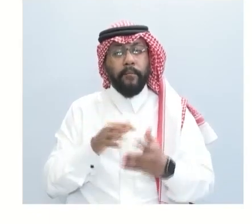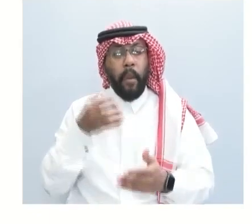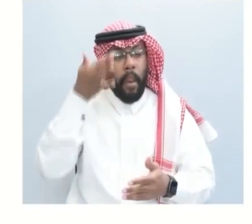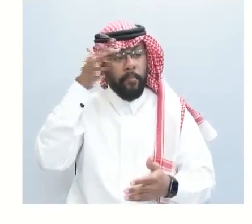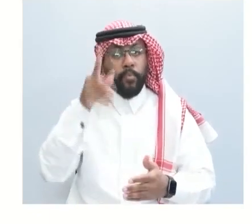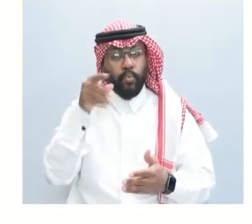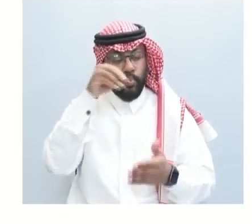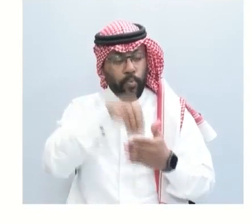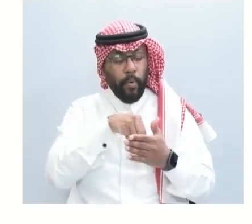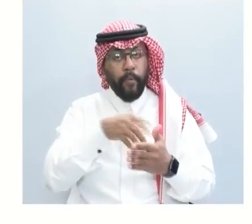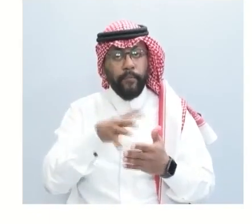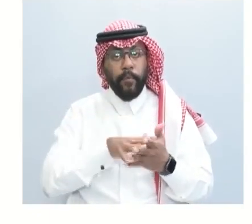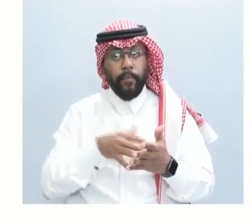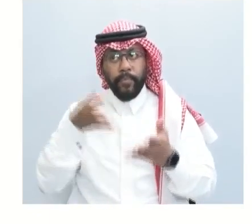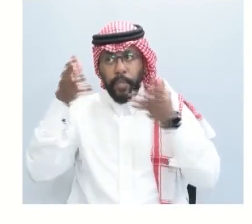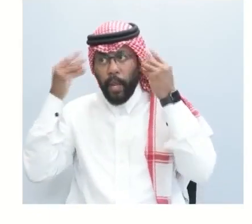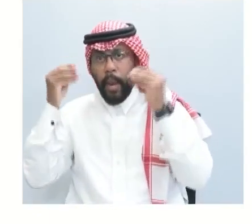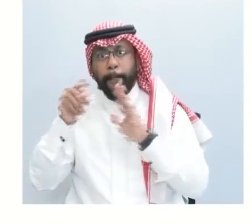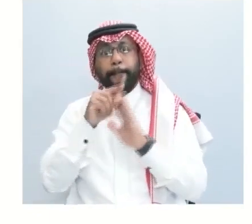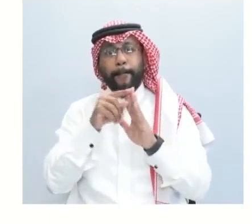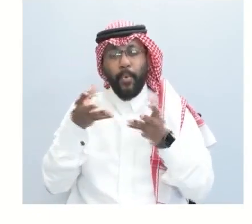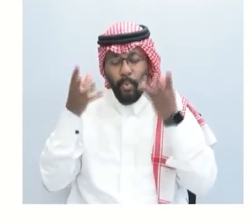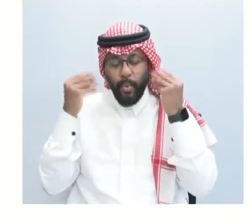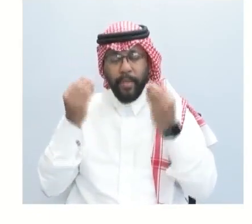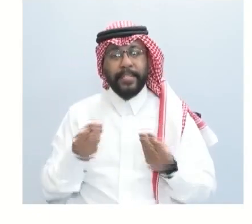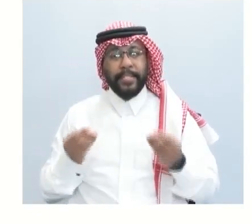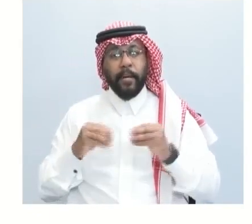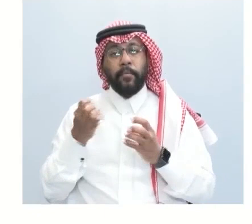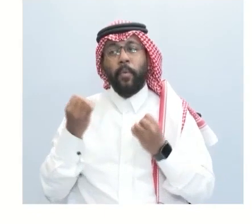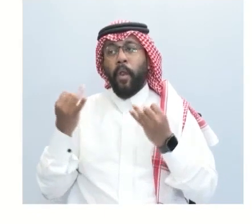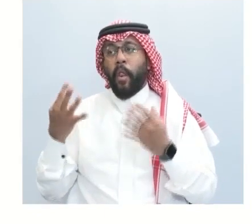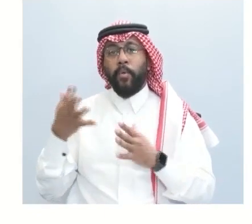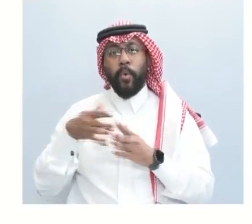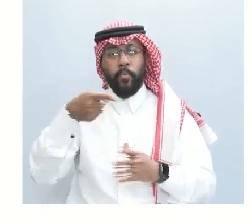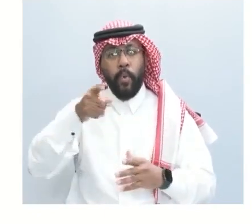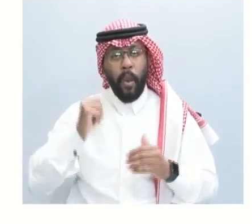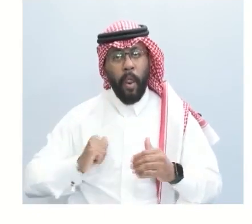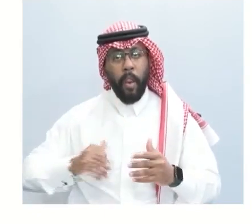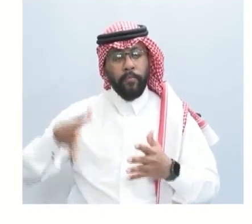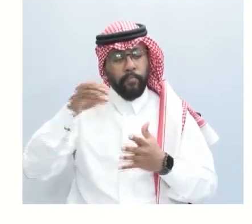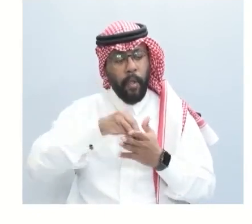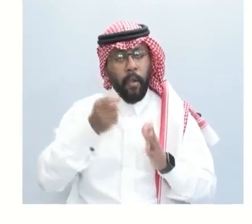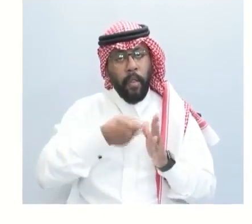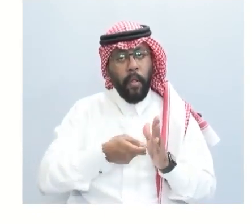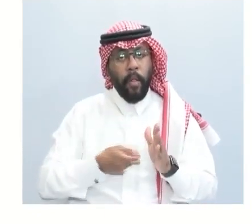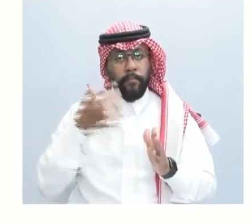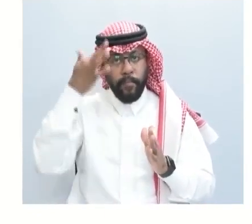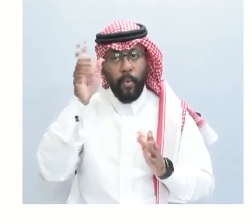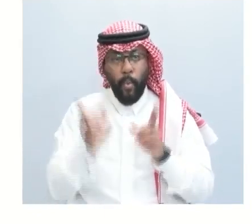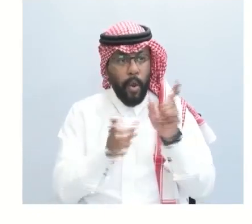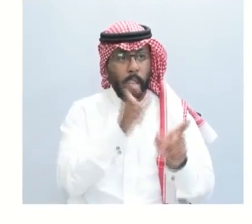بحسب ما يريد ثم ما تعلمته في هذه الوحده او ما تعلمته هنا ستذكر كل طالب يذكر ما يريد او يذكر هو هل